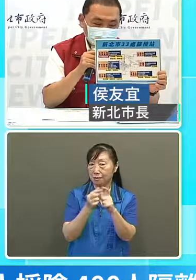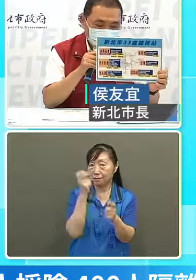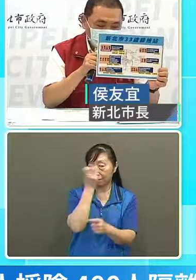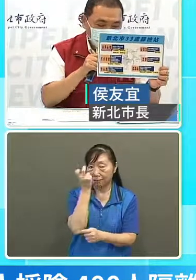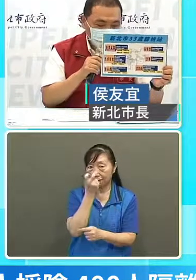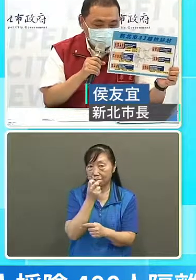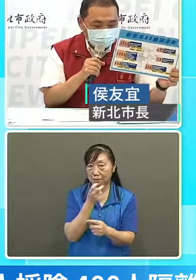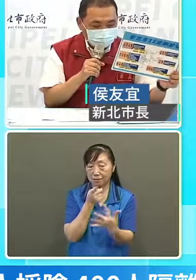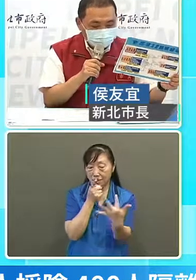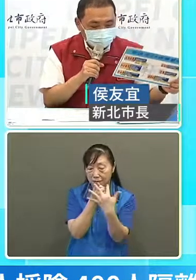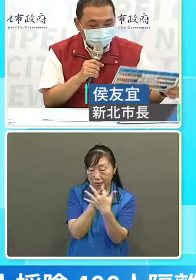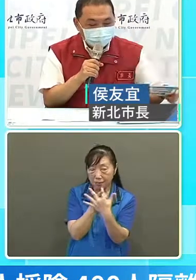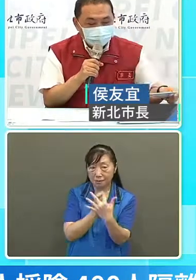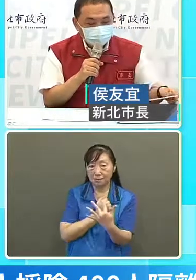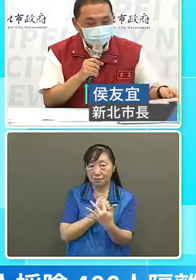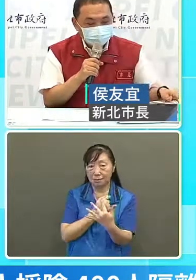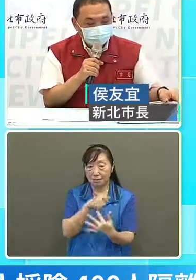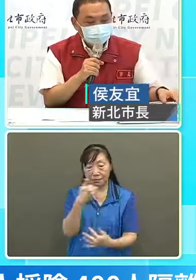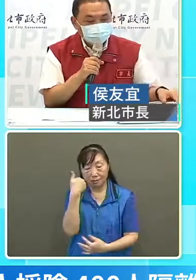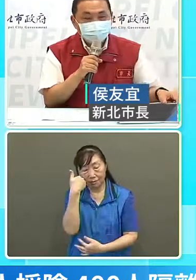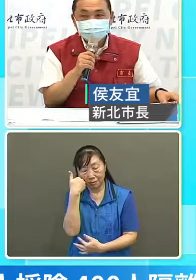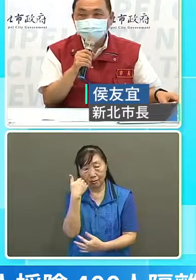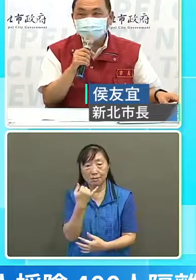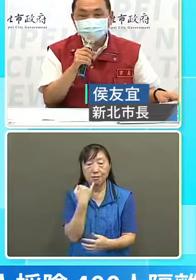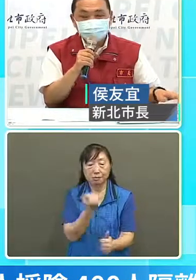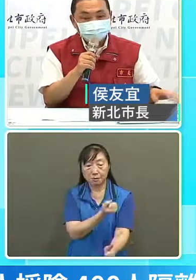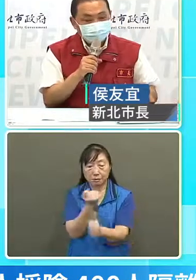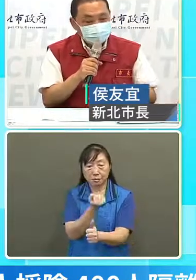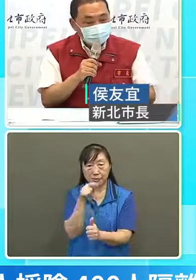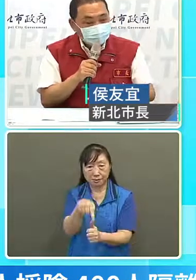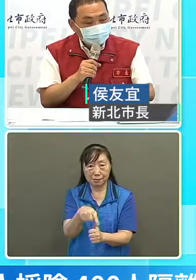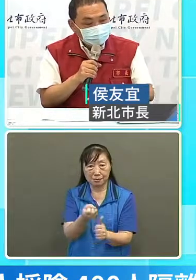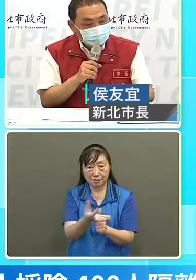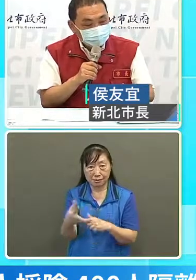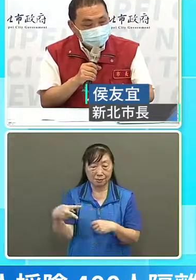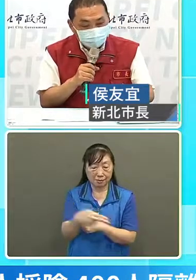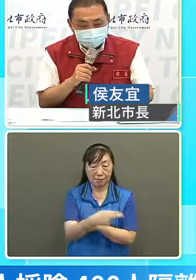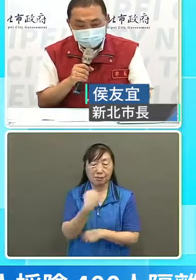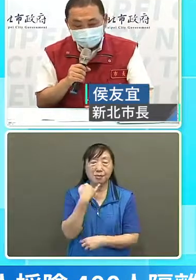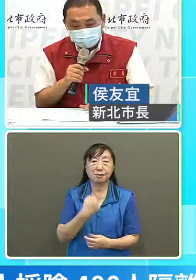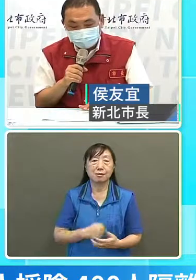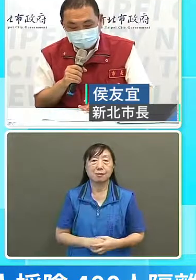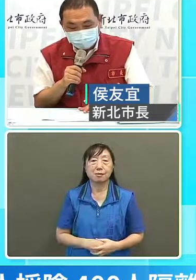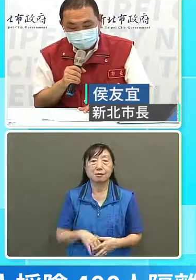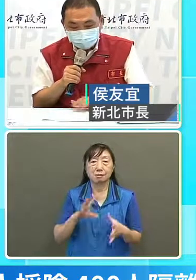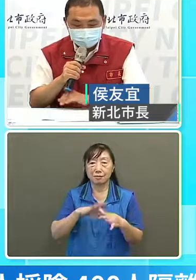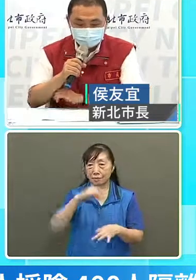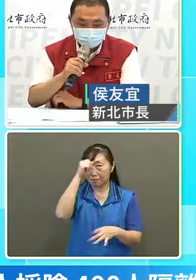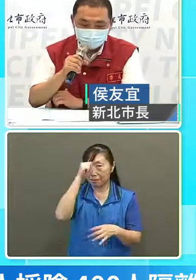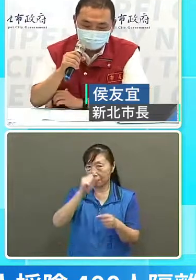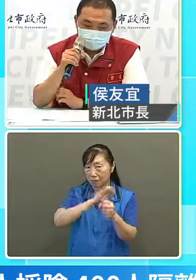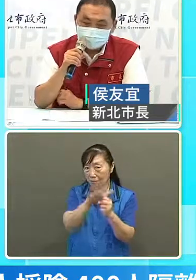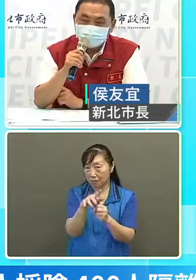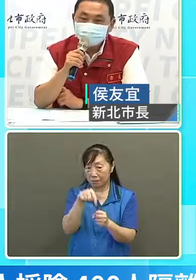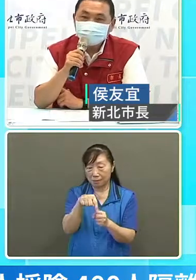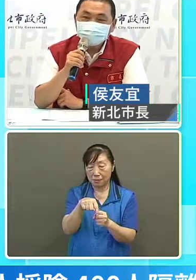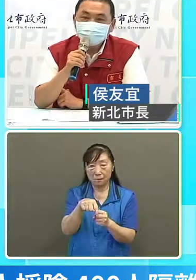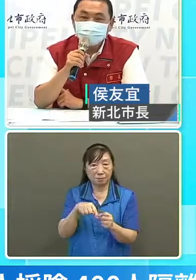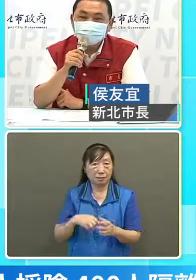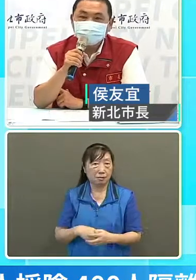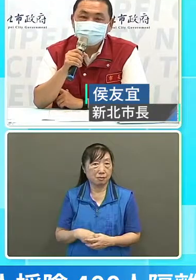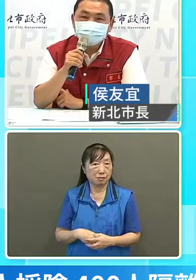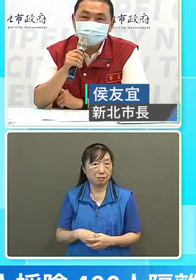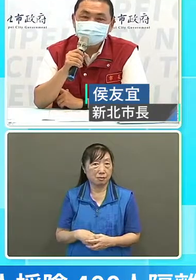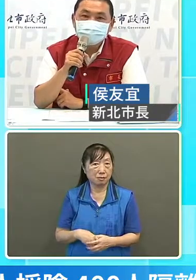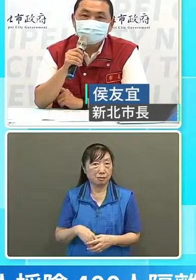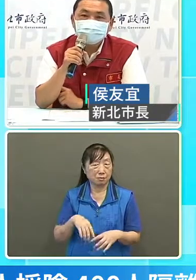找出我们的传播链，有效的控制疫情。至于因为德尔塔病毒已经到